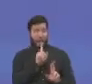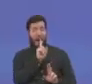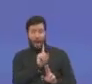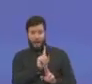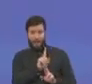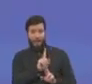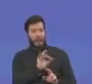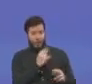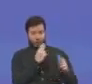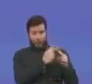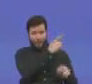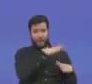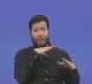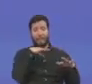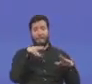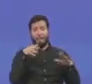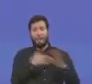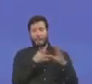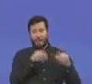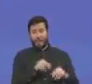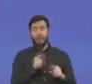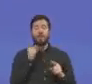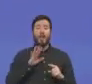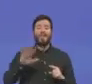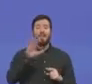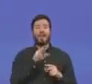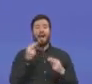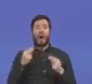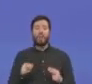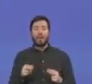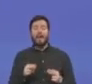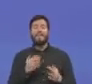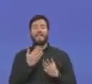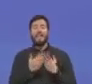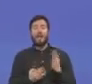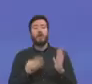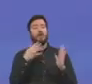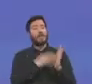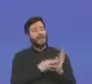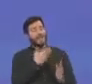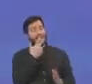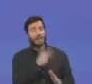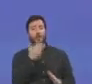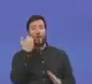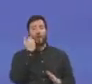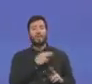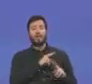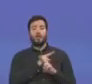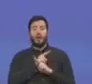Ja si nepamätám na slovenskú kauzu, ktorej výsledkom by bolo 4300 ľudských obetí a